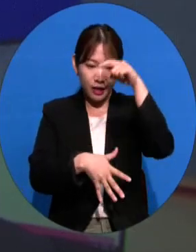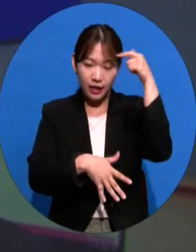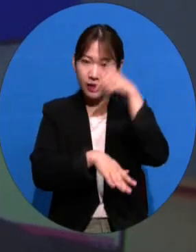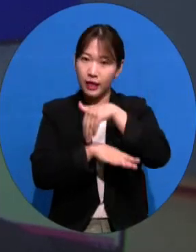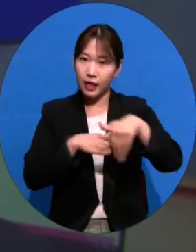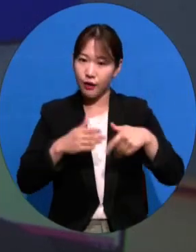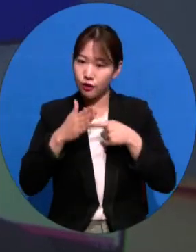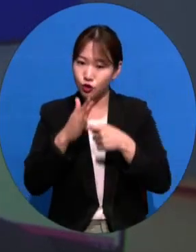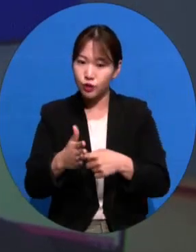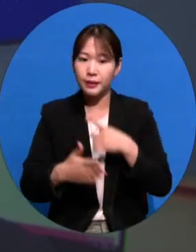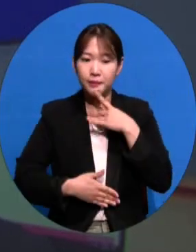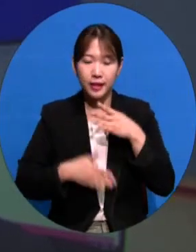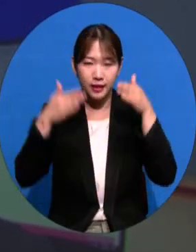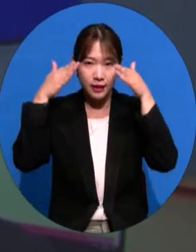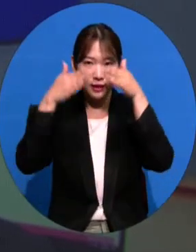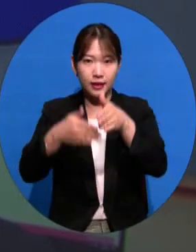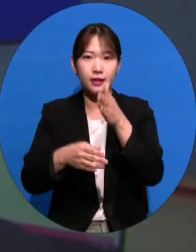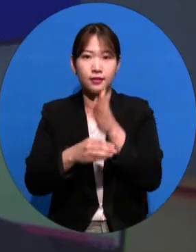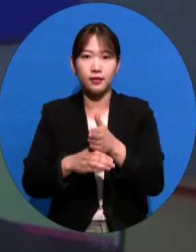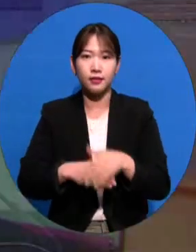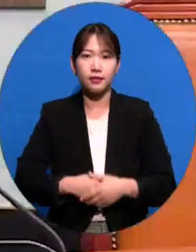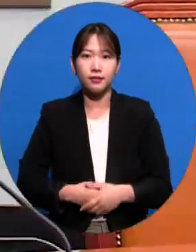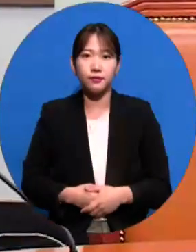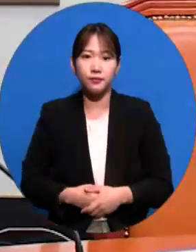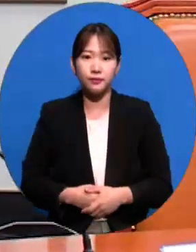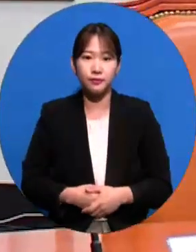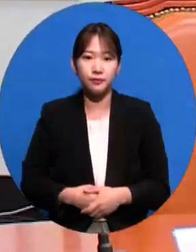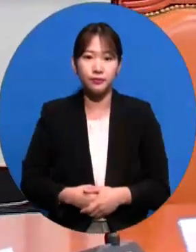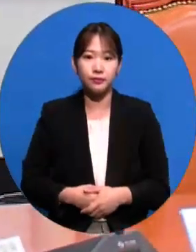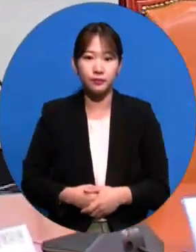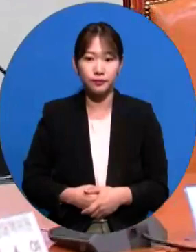급급하고 있습니다. 양현승 기자입니다.